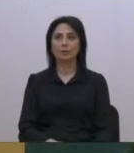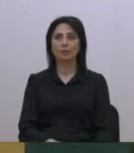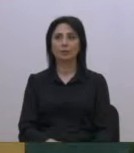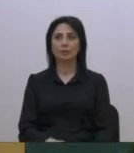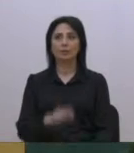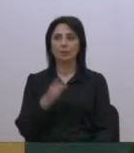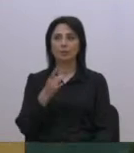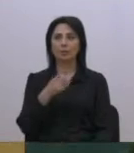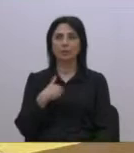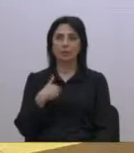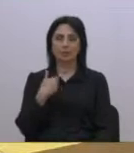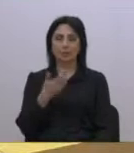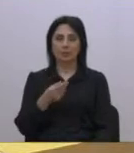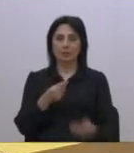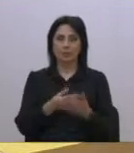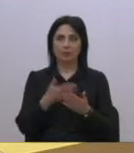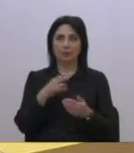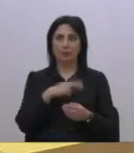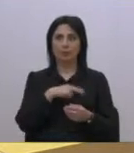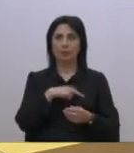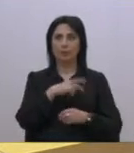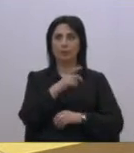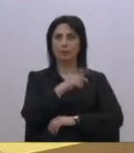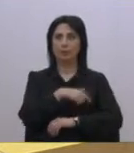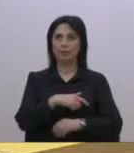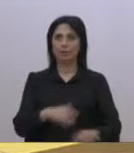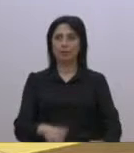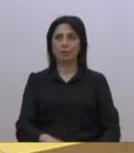კიდევ ერთხელ მოგესალმებით პატრიციალო პარლამენტის წევრებო.